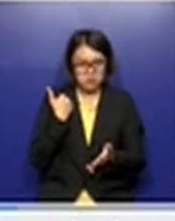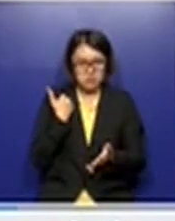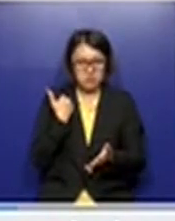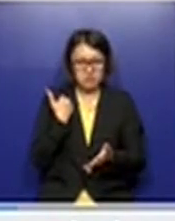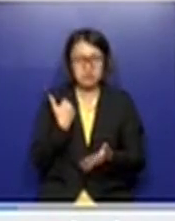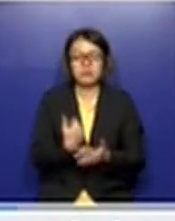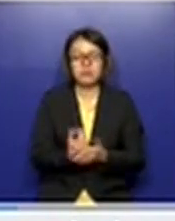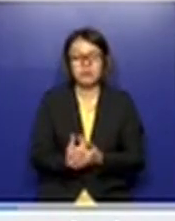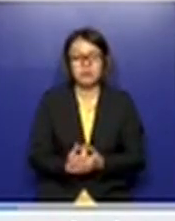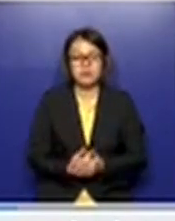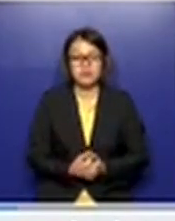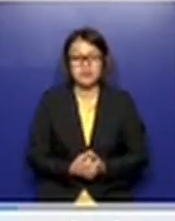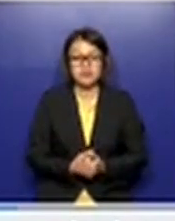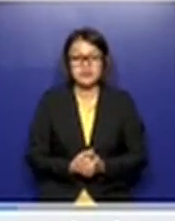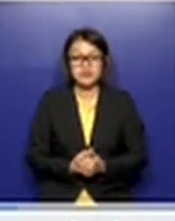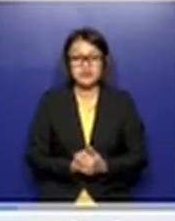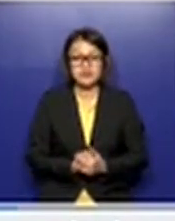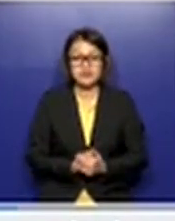จริงหรือไม่นะครับ